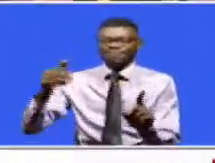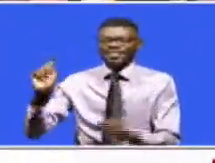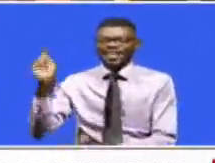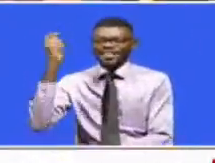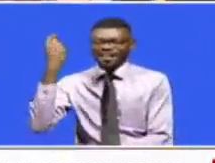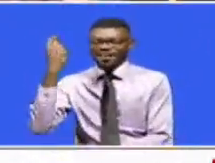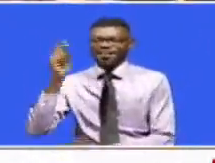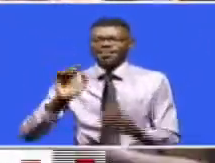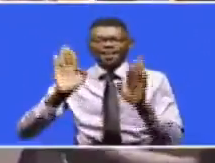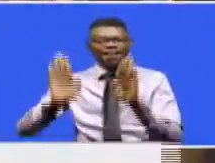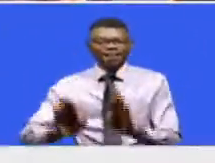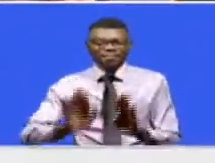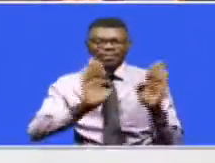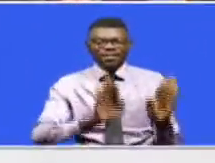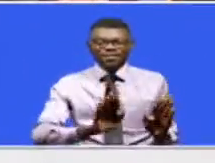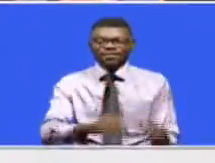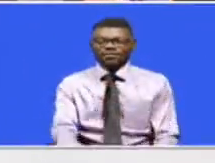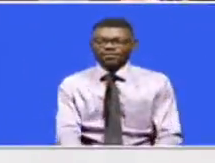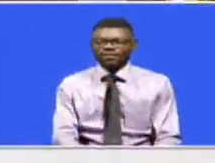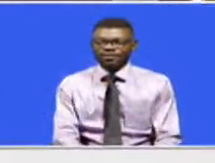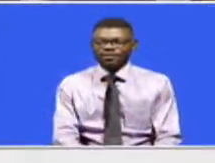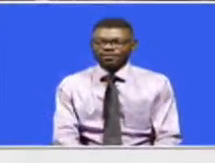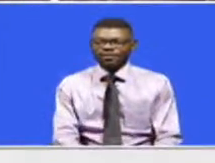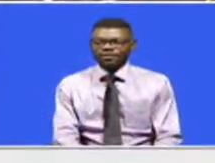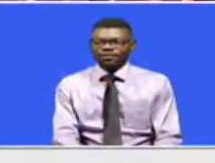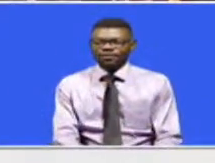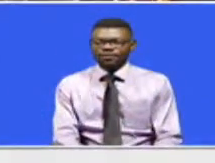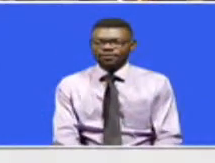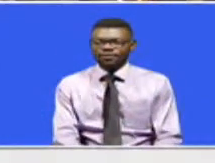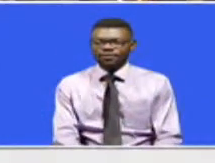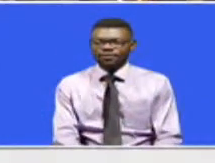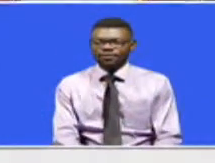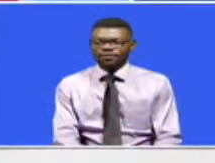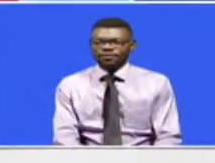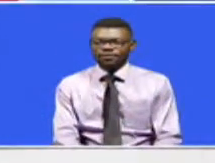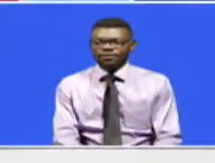kisiasa. Alan Ochanda, KTN News.